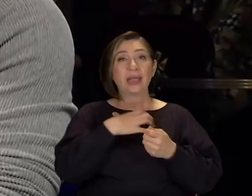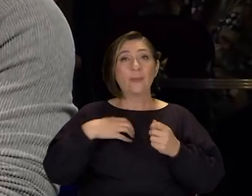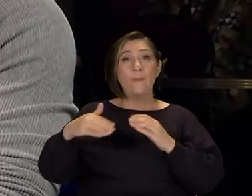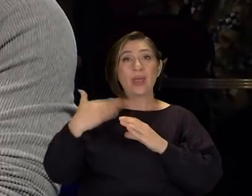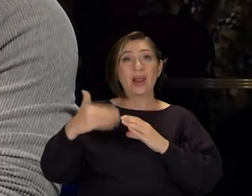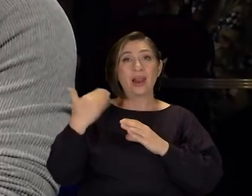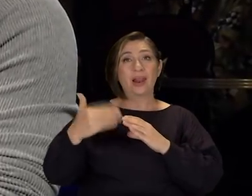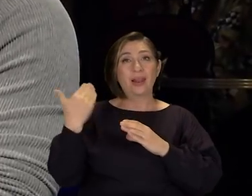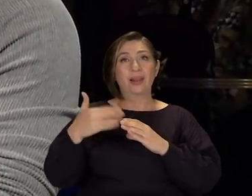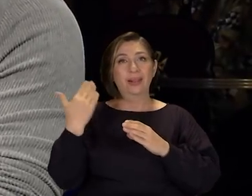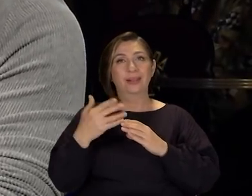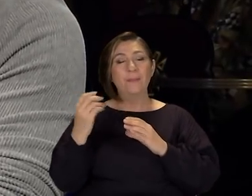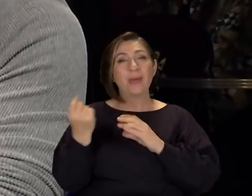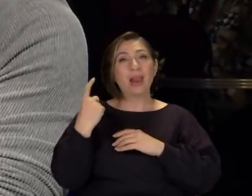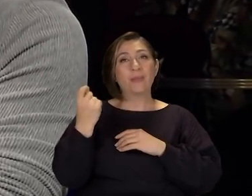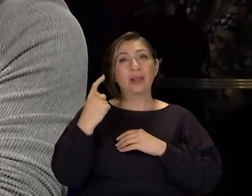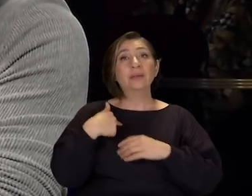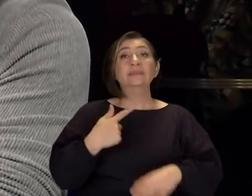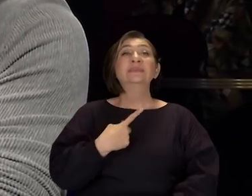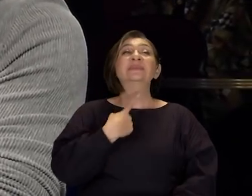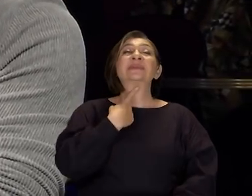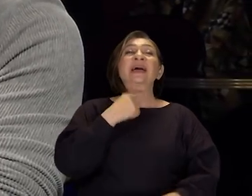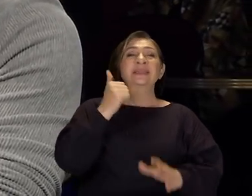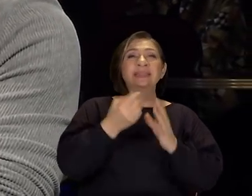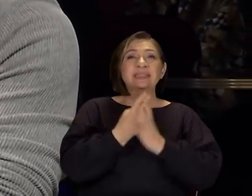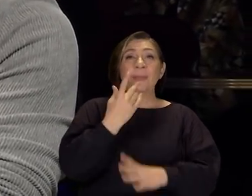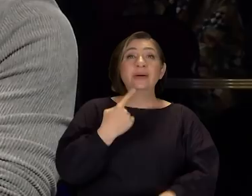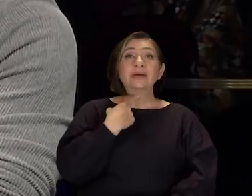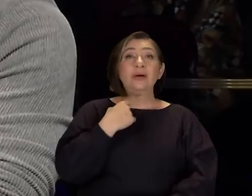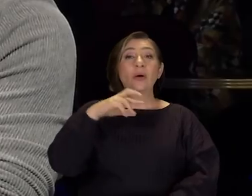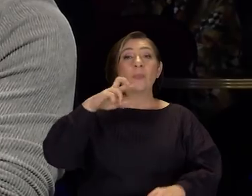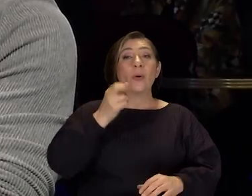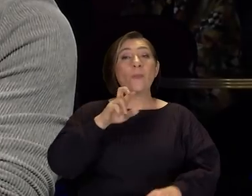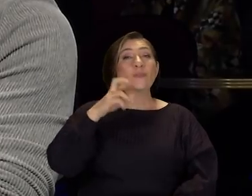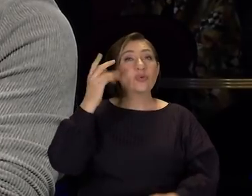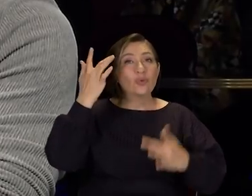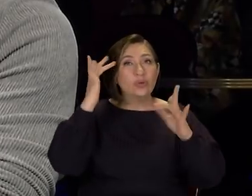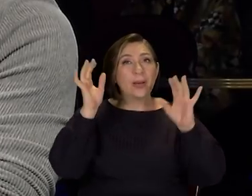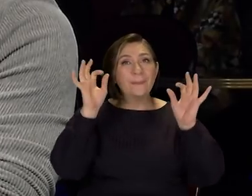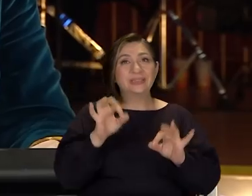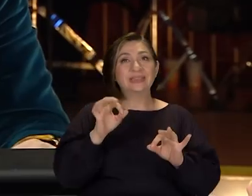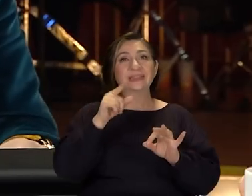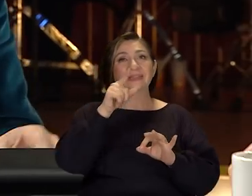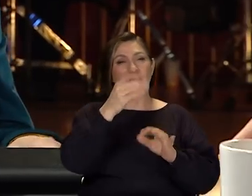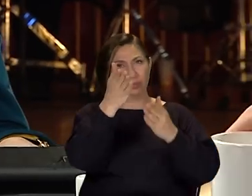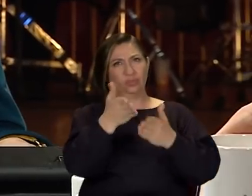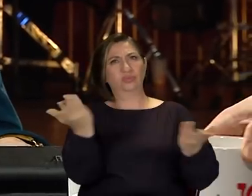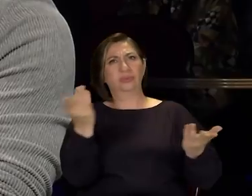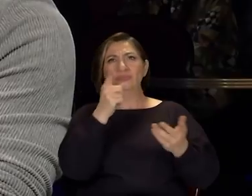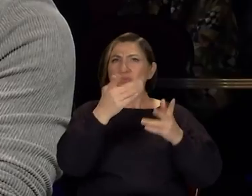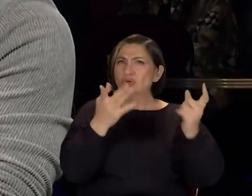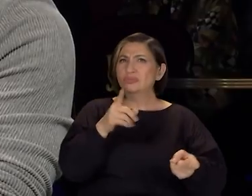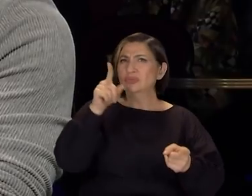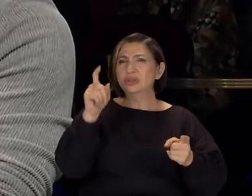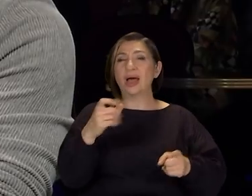mailleri. Nasıl ya? Bıktırdı beni her sabah. Ne diyordu? Bu popüler kültürden falan diye başlayan. Evet. Hani sen bu musun, şu musun, bu